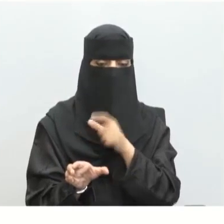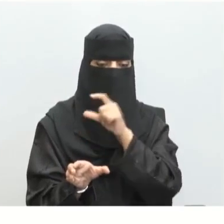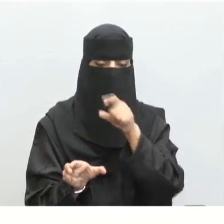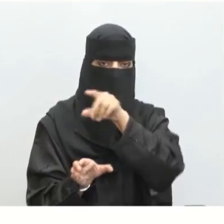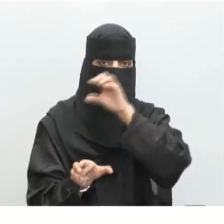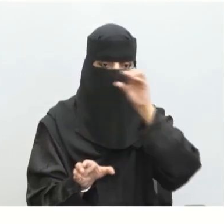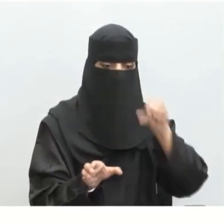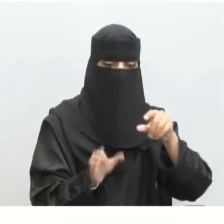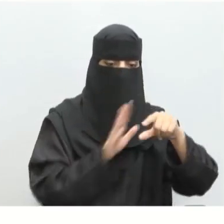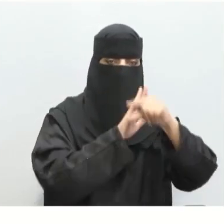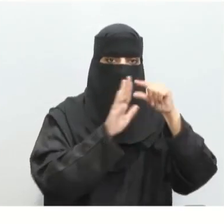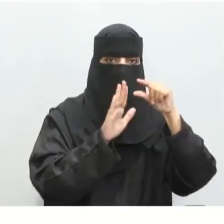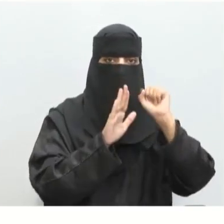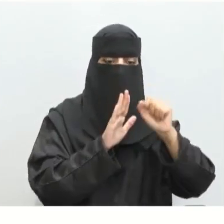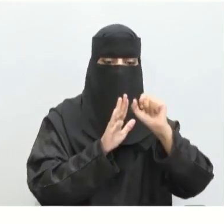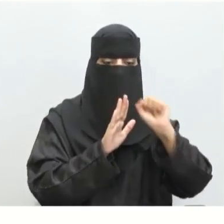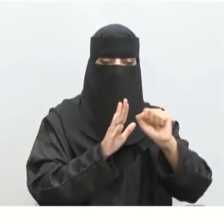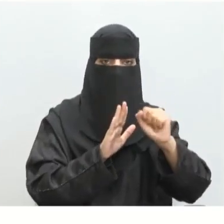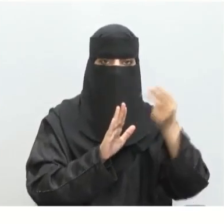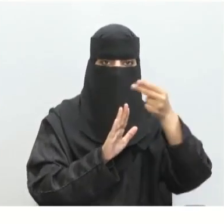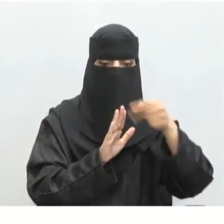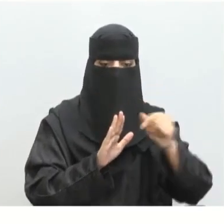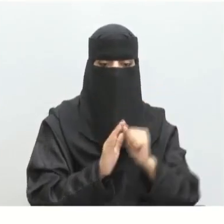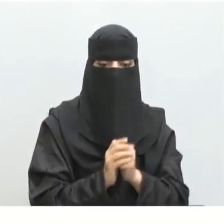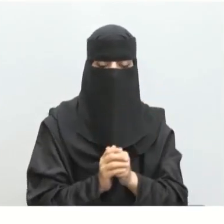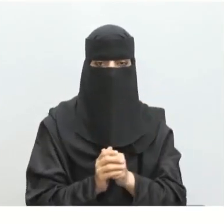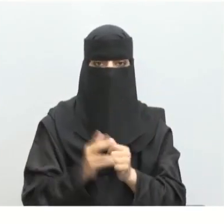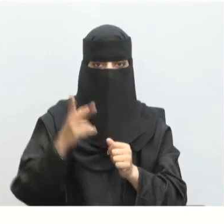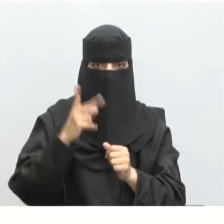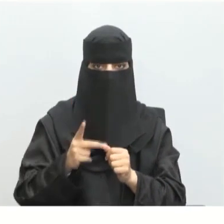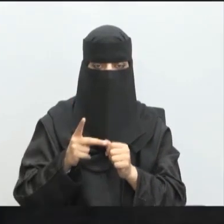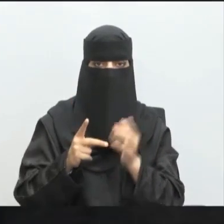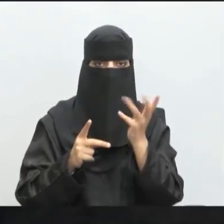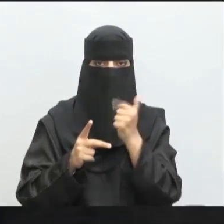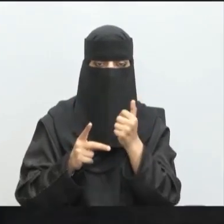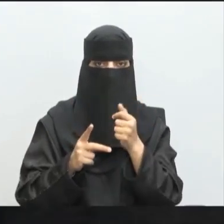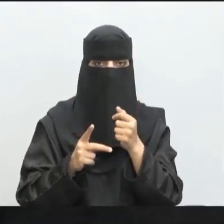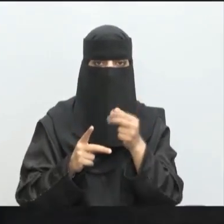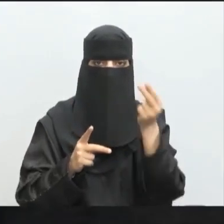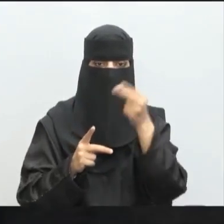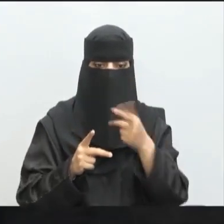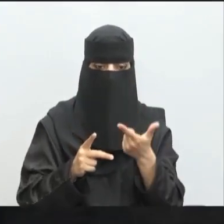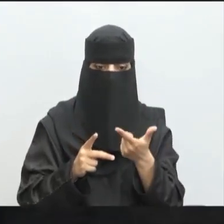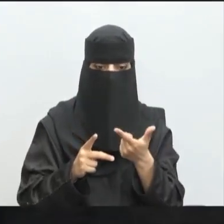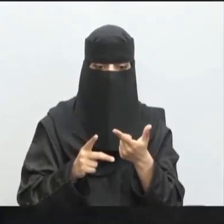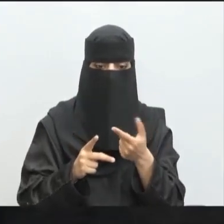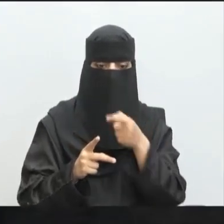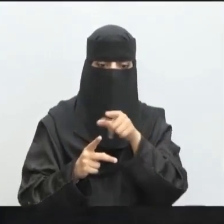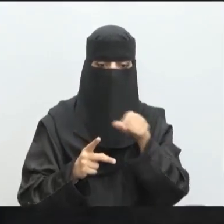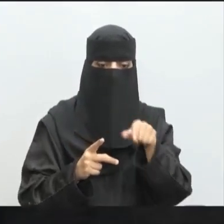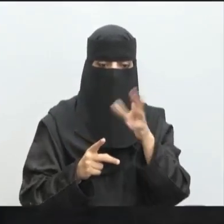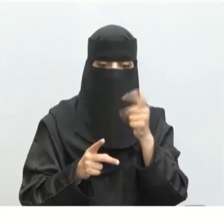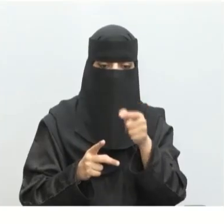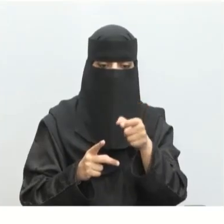بالخريطه الطبوغرافيه رقم الخريطه رائعين رقم الخريطه وهو